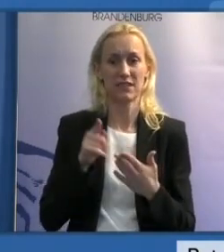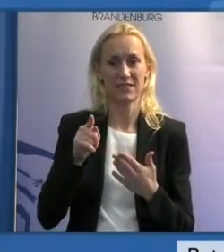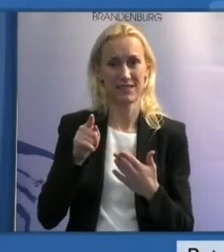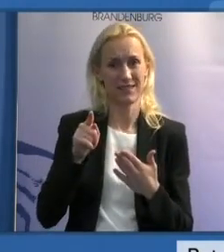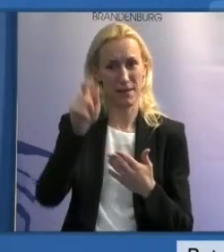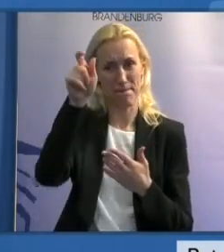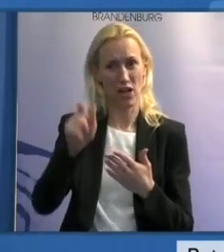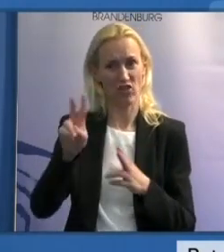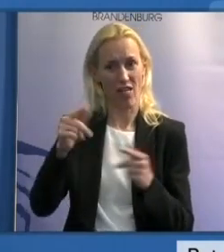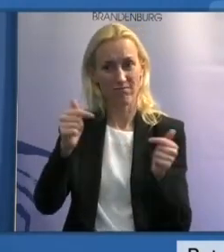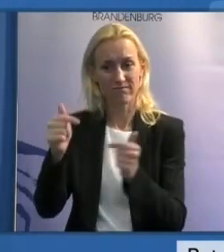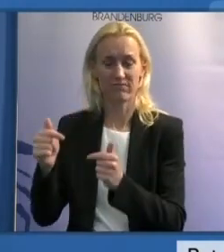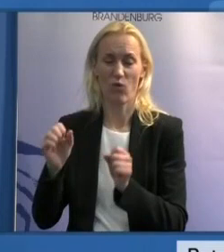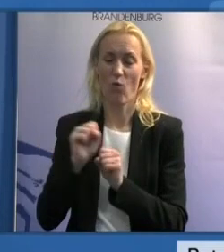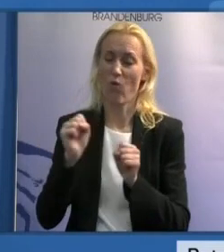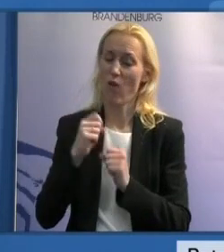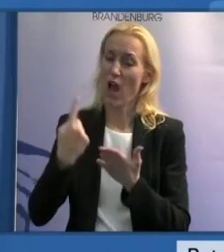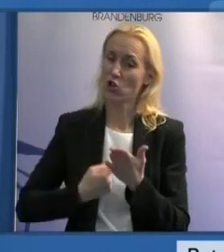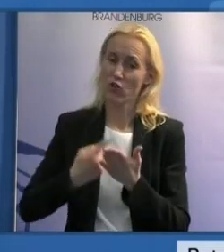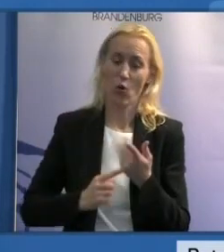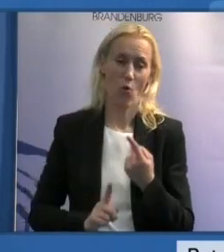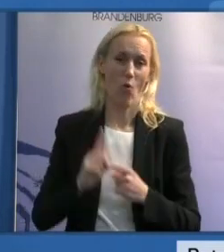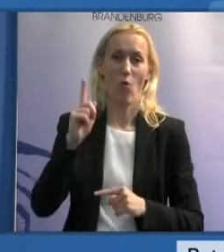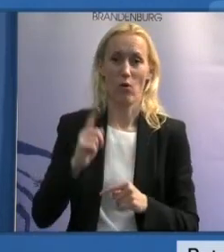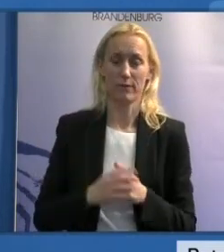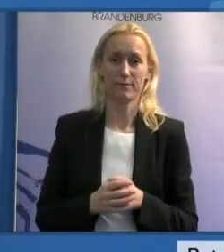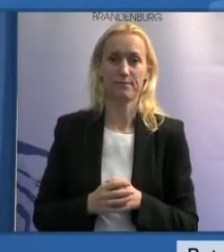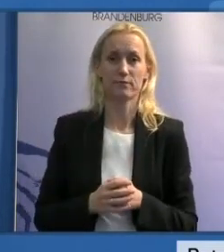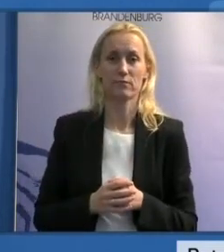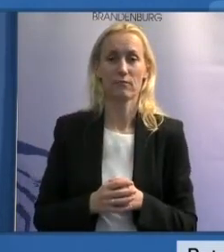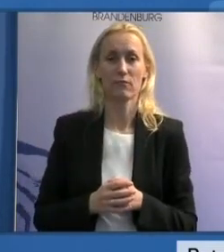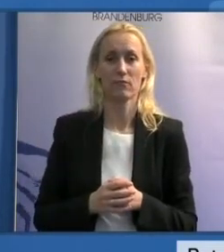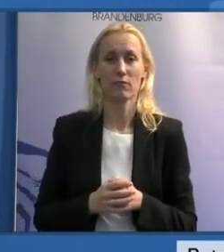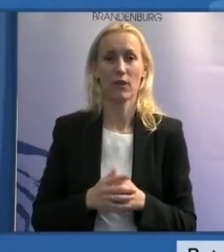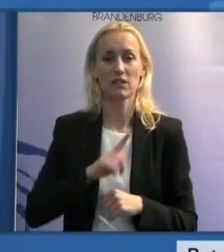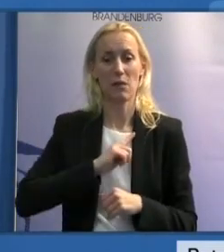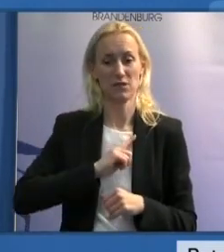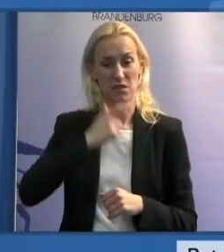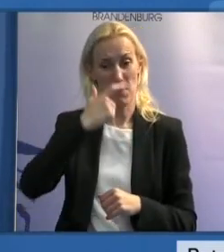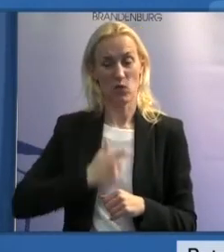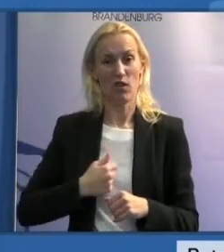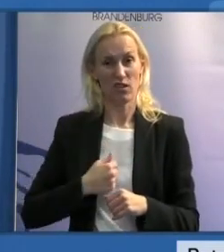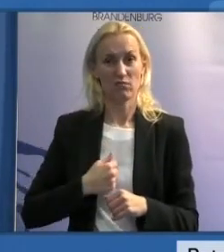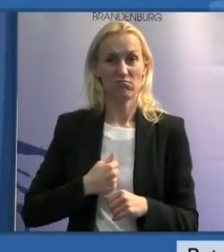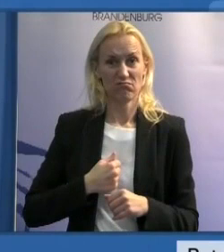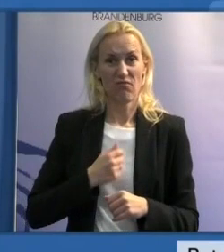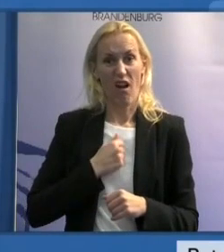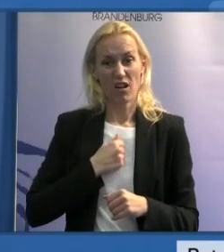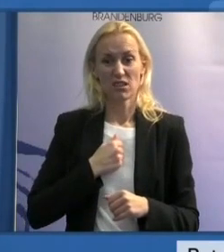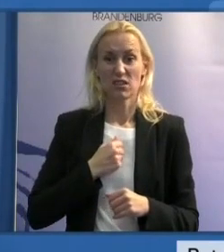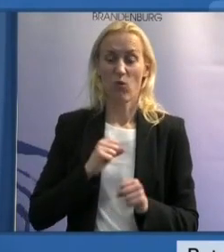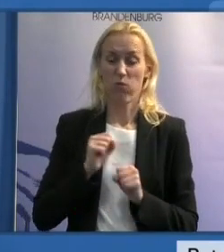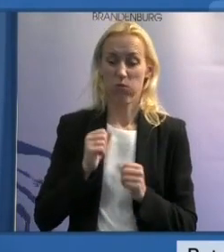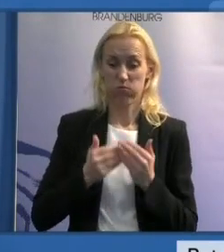Jahr vor ganz besonderen Herausforderungen. Und ich persönlich fürchte, dass diese Herausforderungen